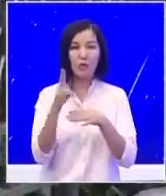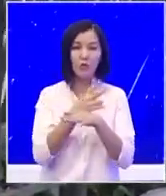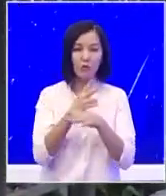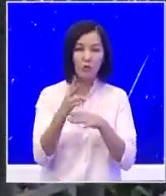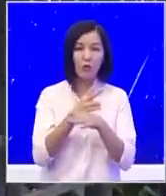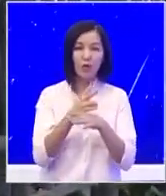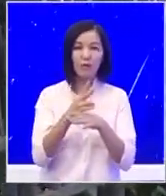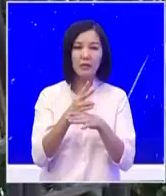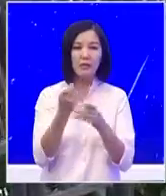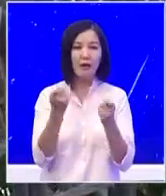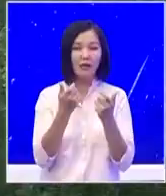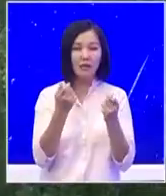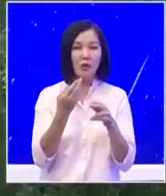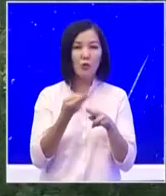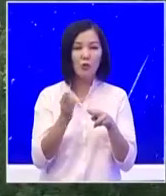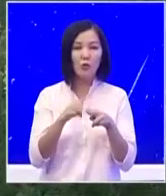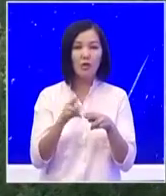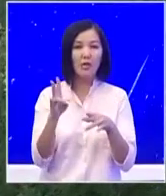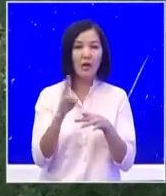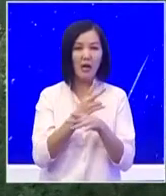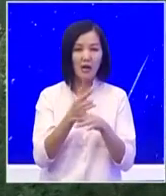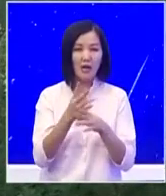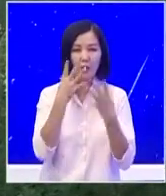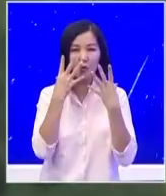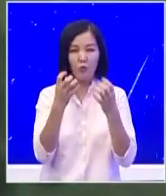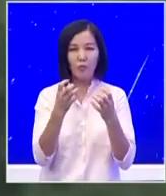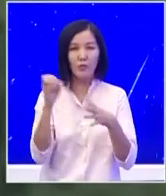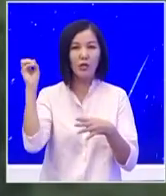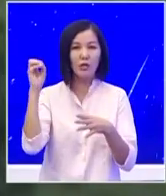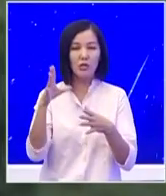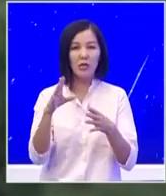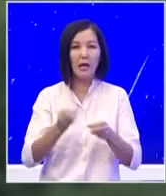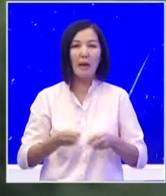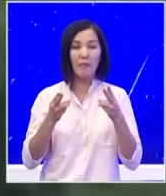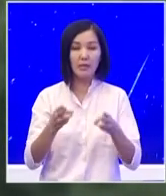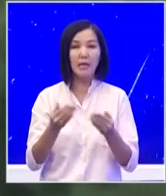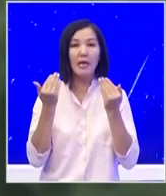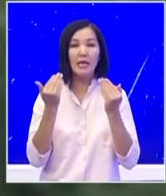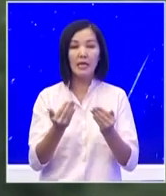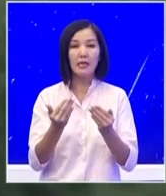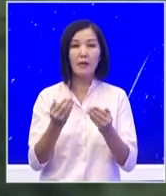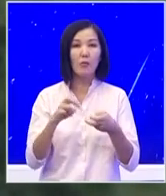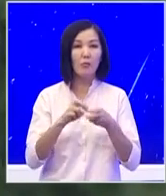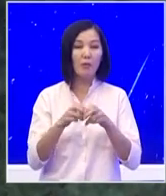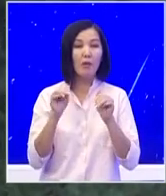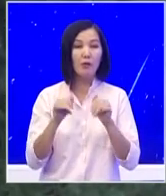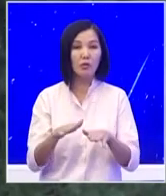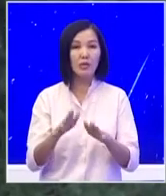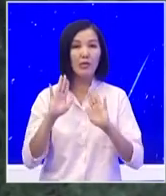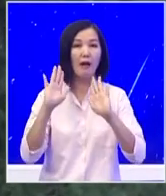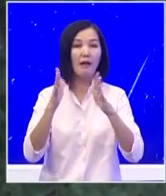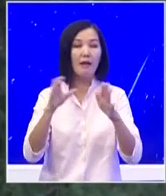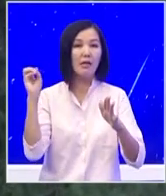халық сиреп кетеді. Себебі қараңғы. Жарық шамдары болмаған соң қауіпті дейді. Енді ол күндер артта қалды. Аллея